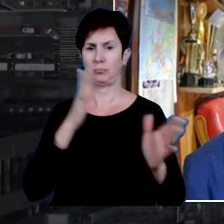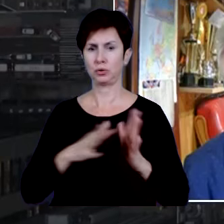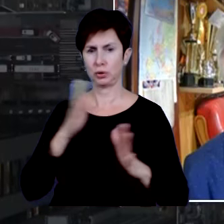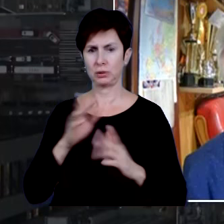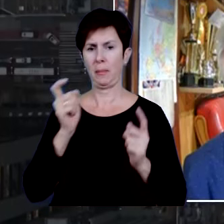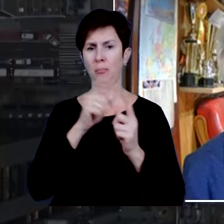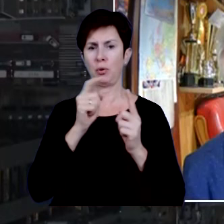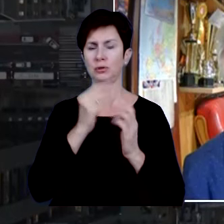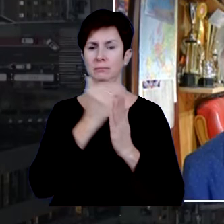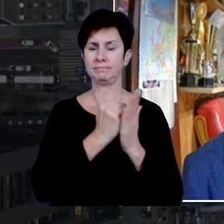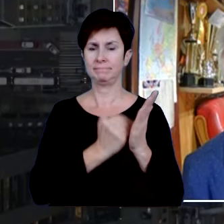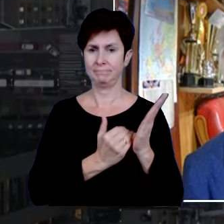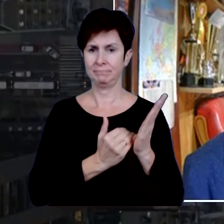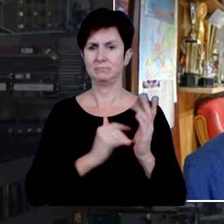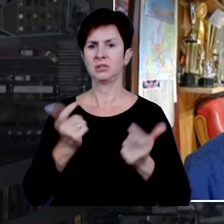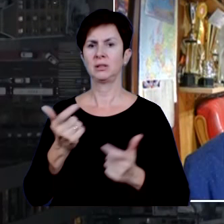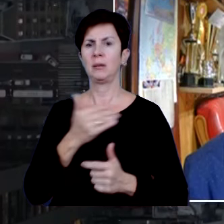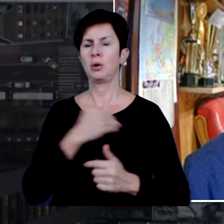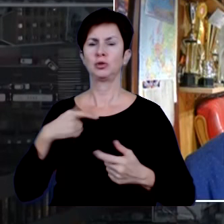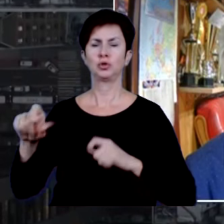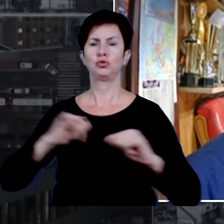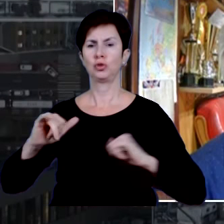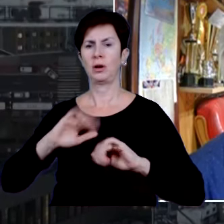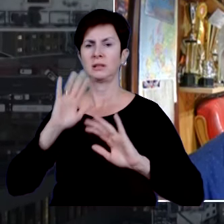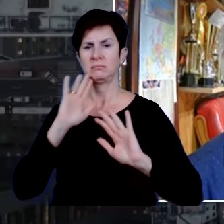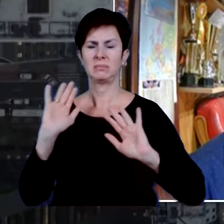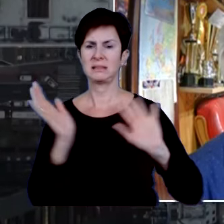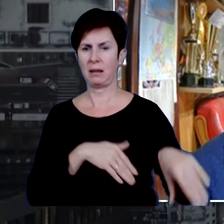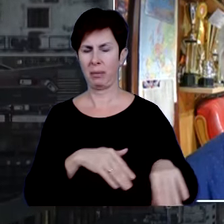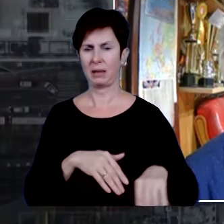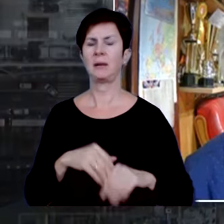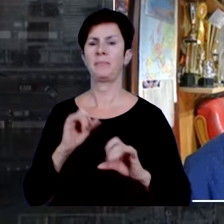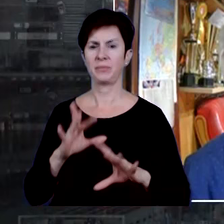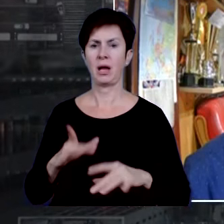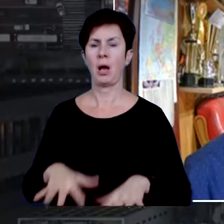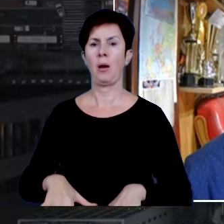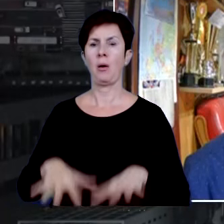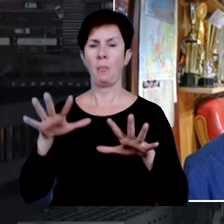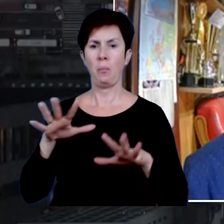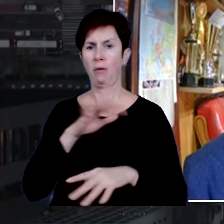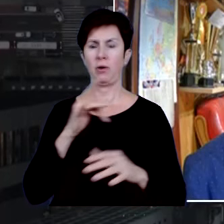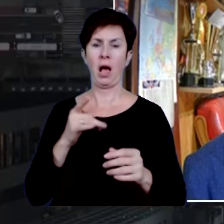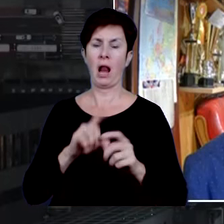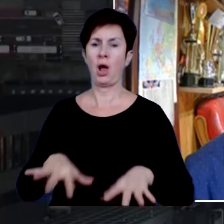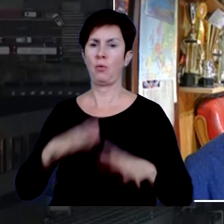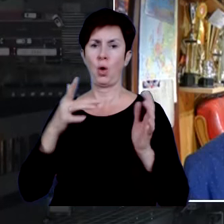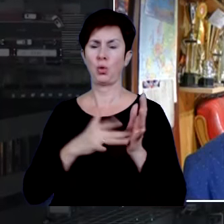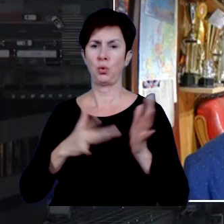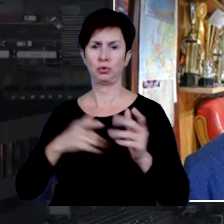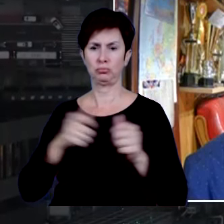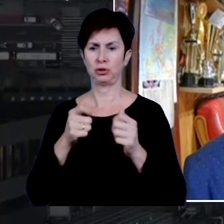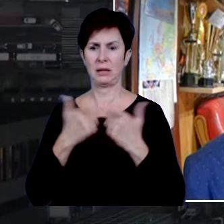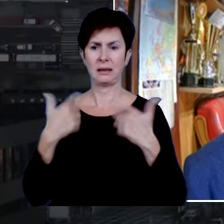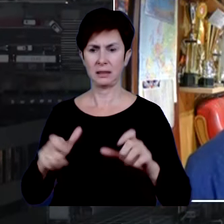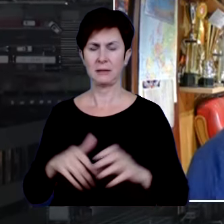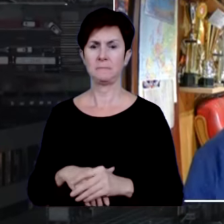sobie zaniedbania, zaniechania tego rządu. Ta powódź nie zatopiła Donalda Tuska i koalicjantów. Natomiast kiedy pan